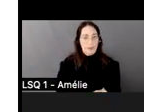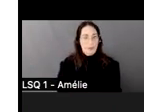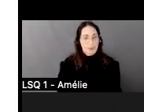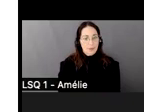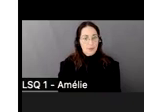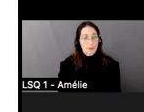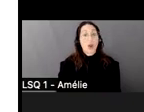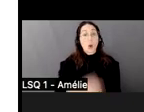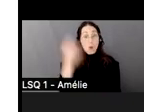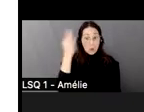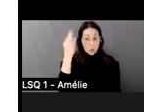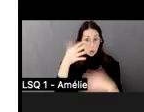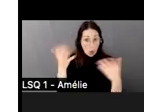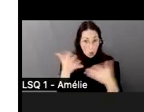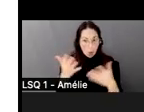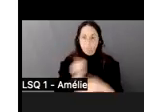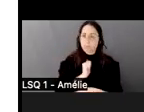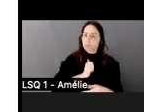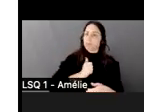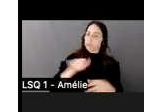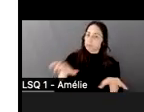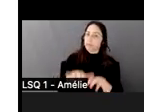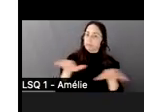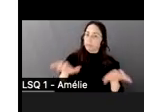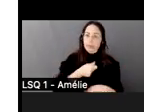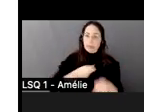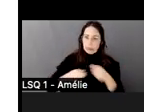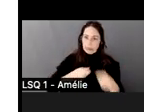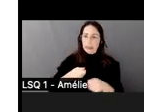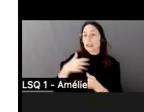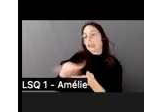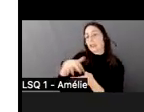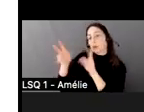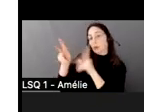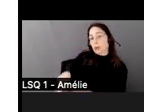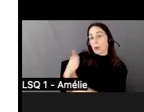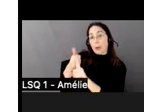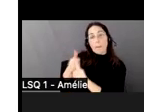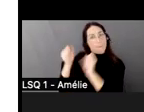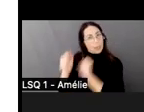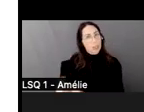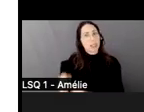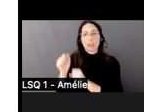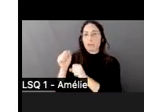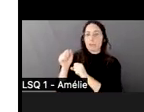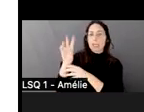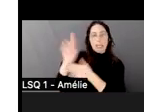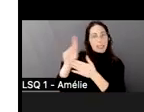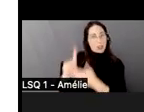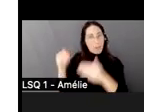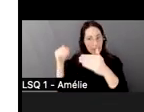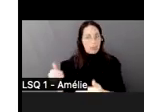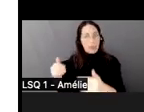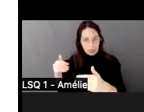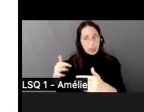C'est un cours, autodirigé. L'étudiant, a la possibilité de le compléter en 6 semaines.